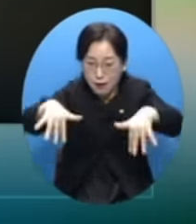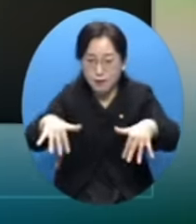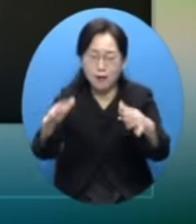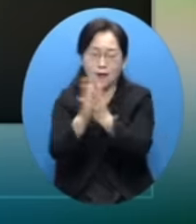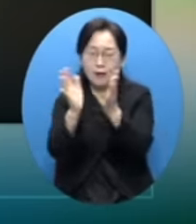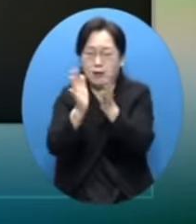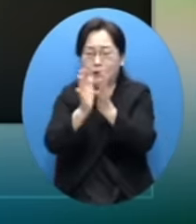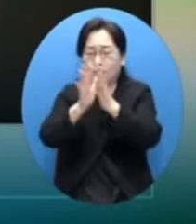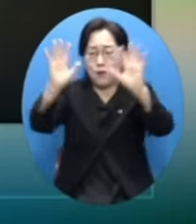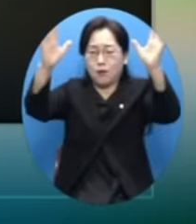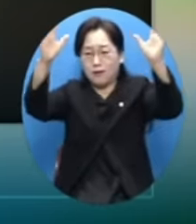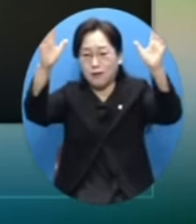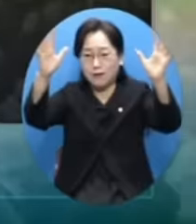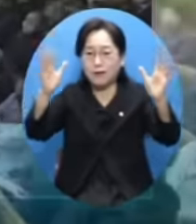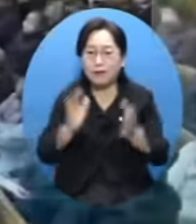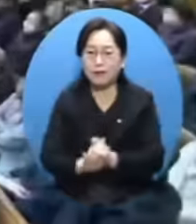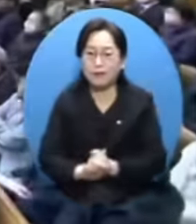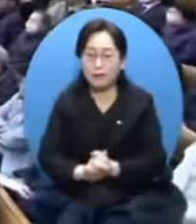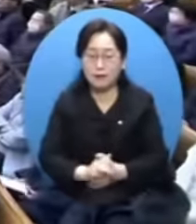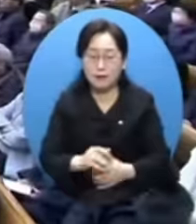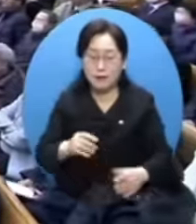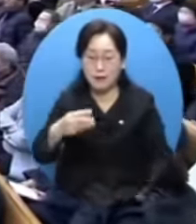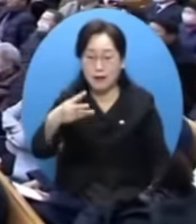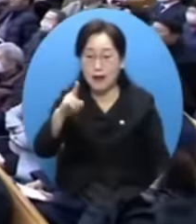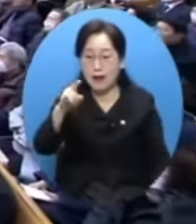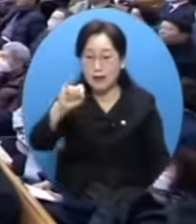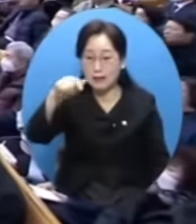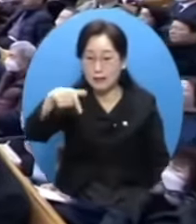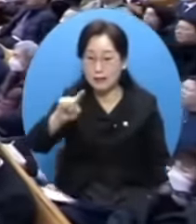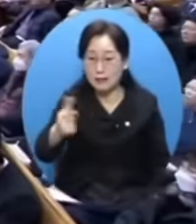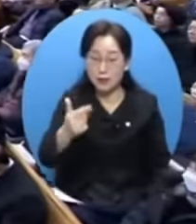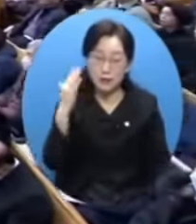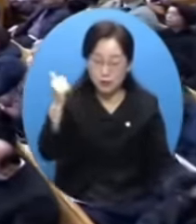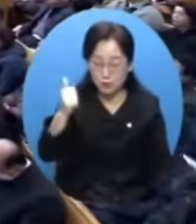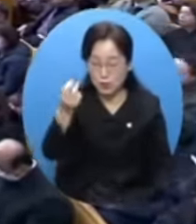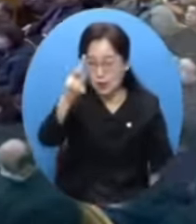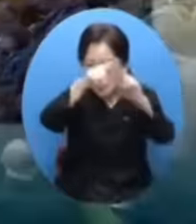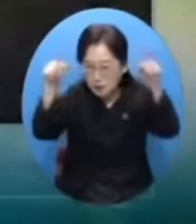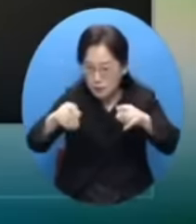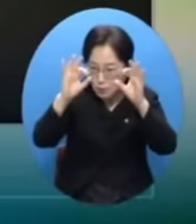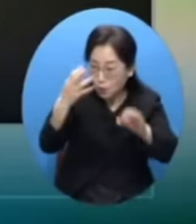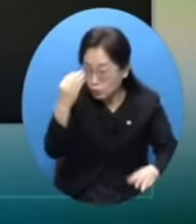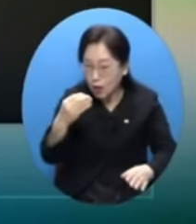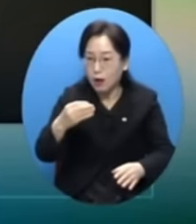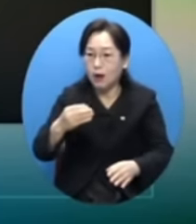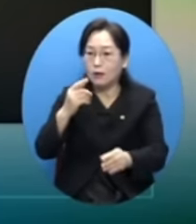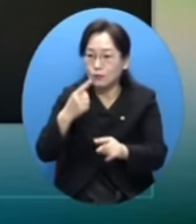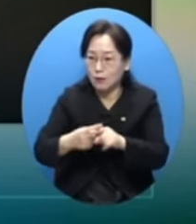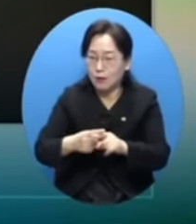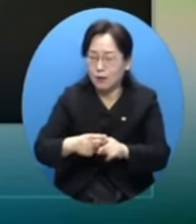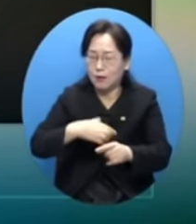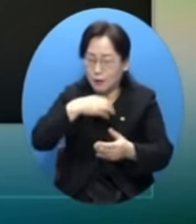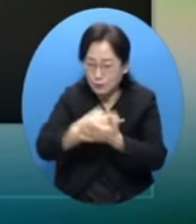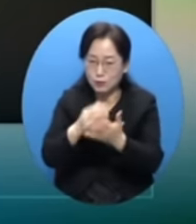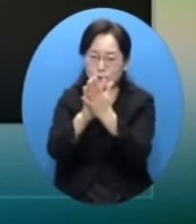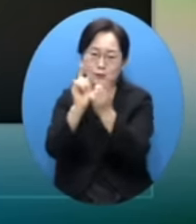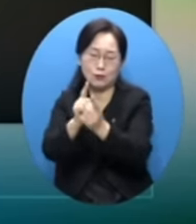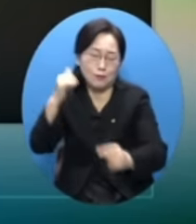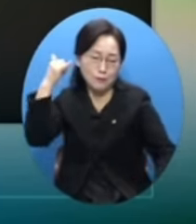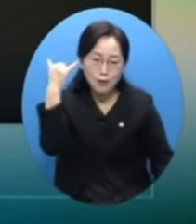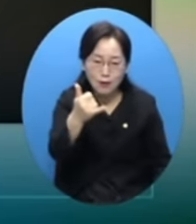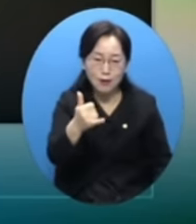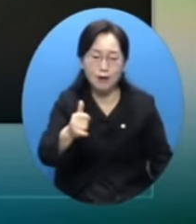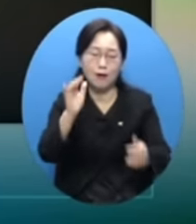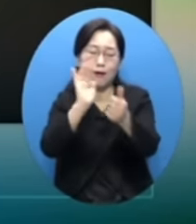박수치며 환호했습니다. 그때 레이건 대통령께서 텔레비전을 보다가 감동을 받고 직접 전화해서 격려했을 때